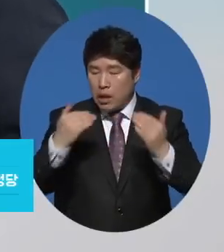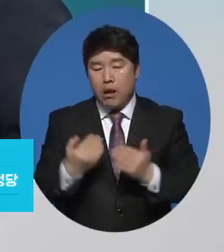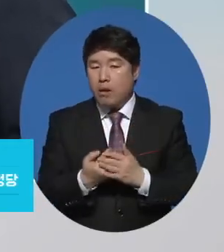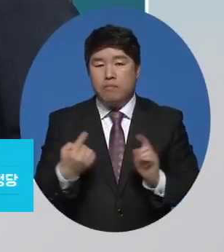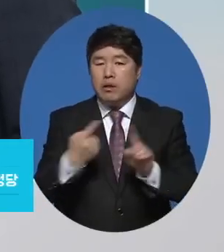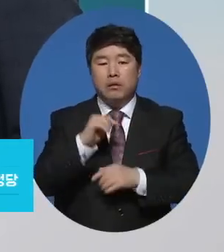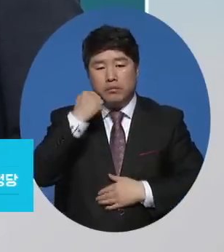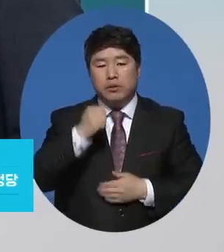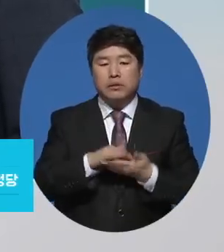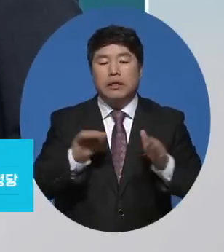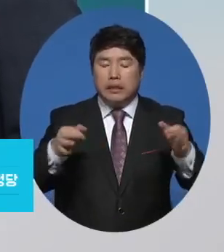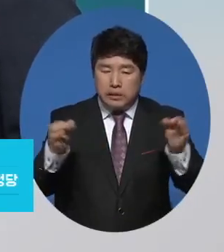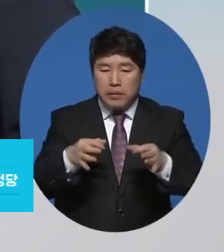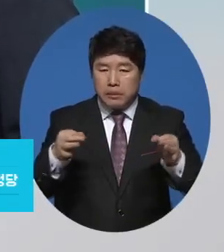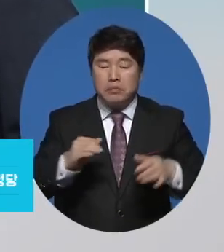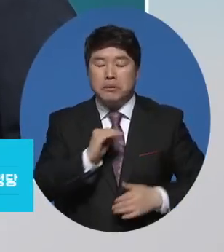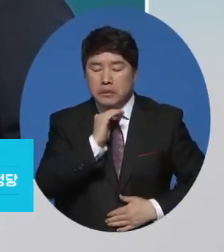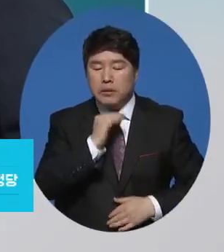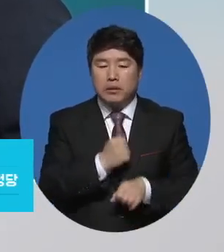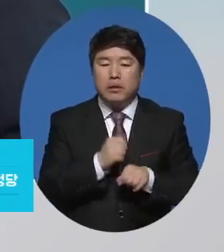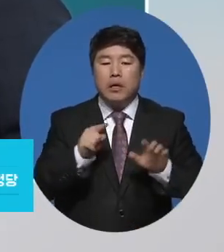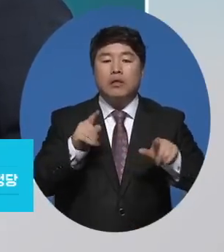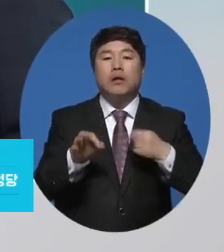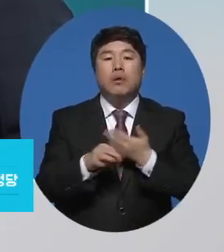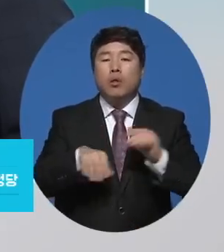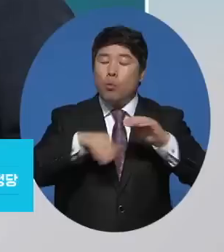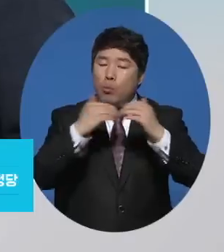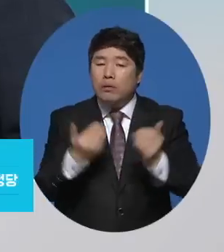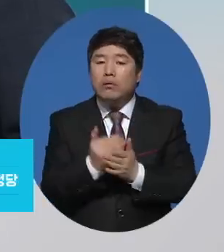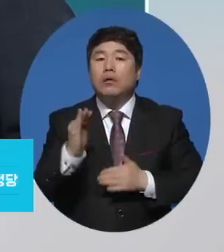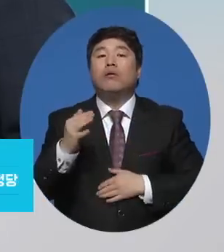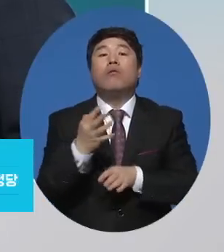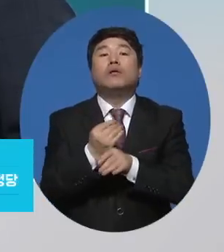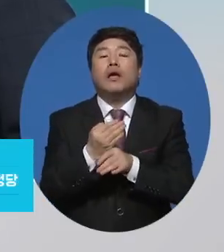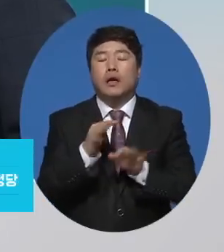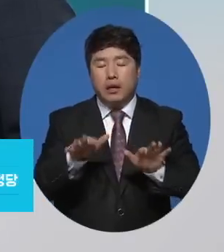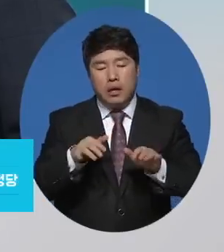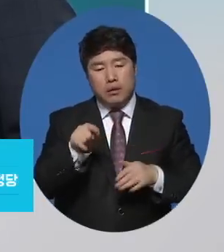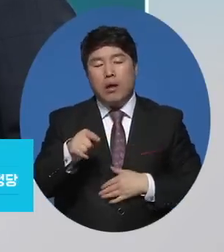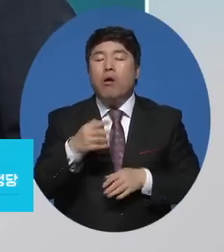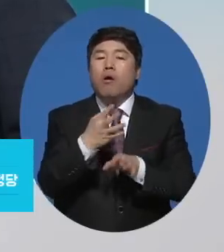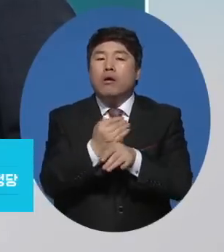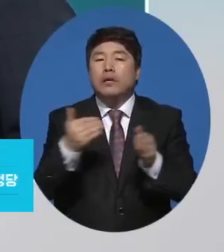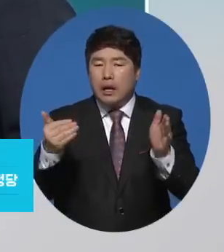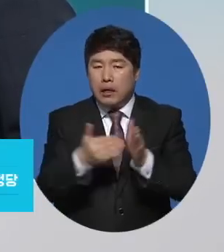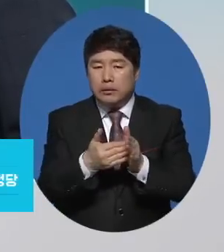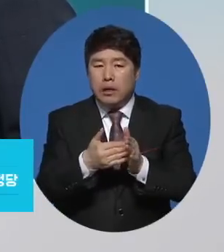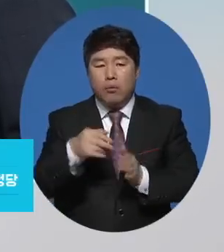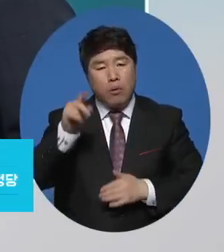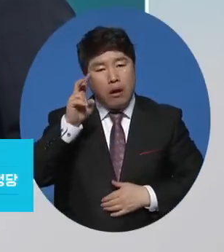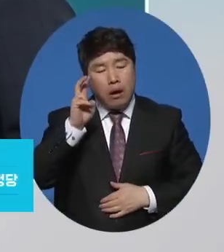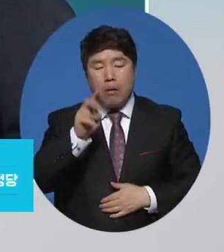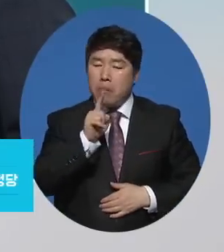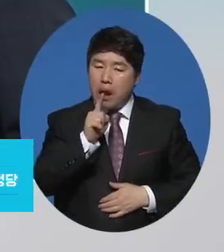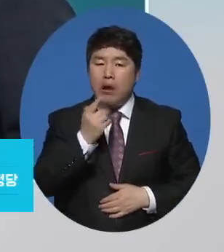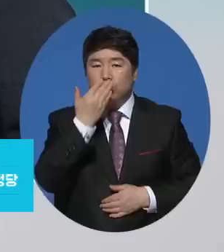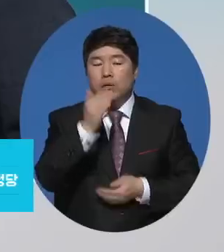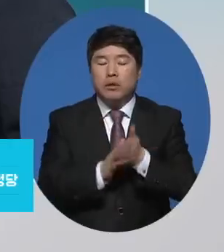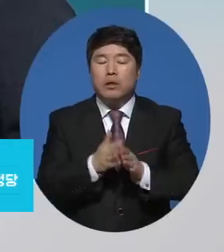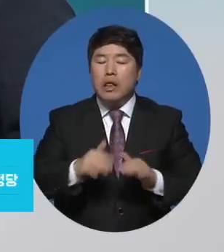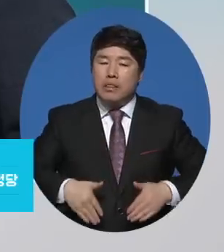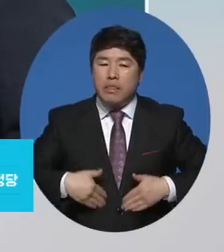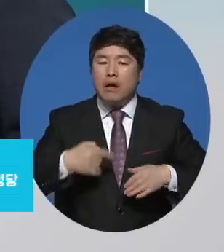모병제는게 잠깐만요 예 완성이 되는 거는 그럼 언제 쯤 완성 그건 지금 언제까지라고 예단할 수 없습니다 그것은 남북